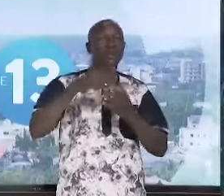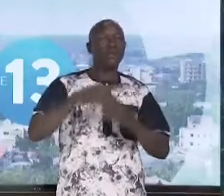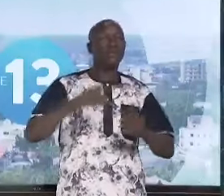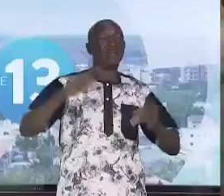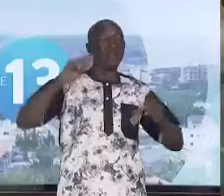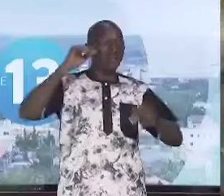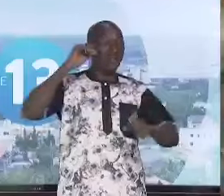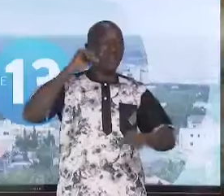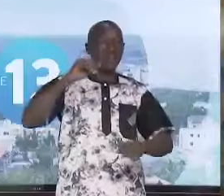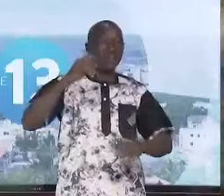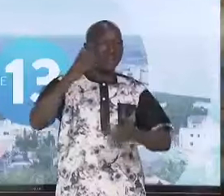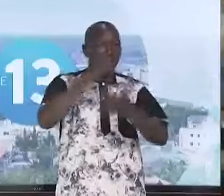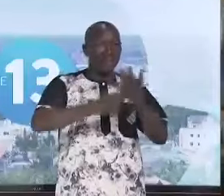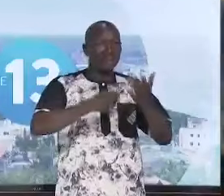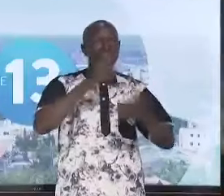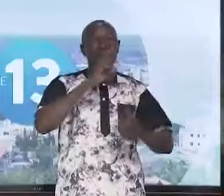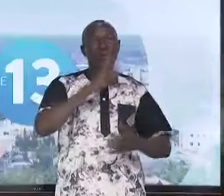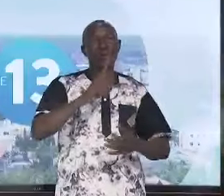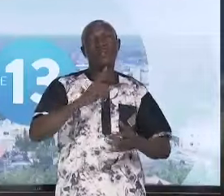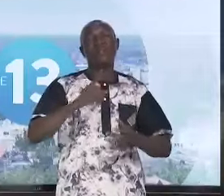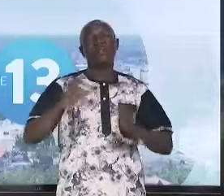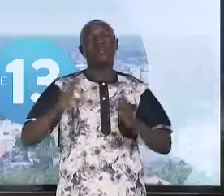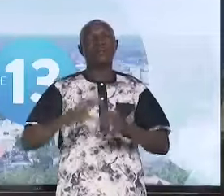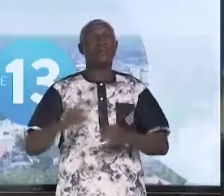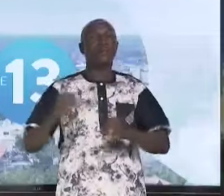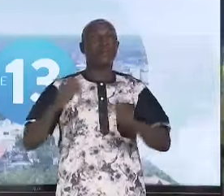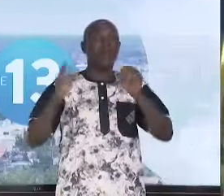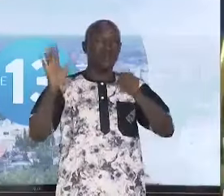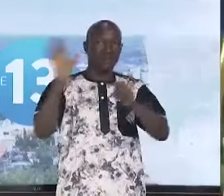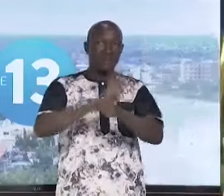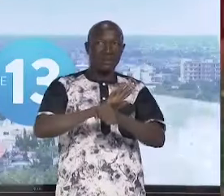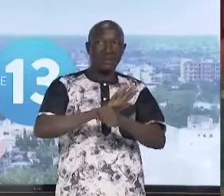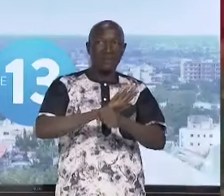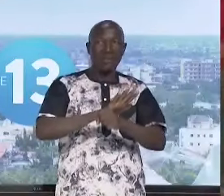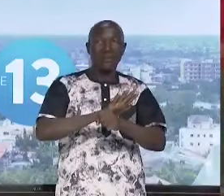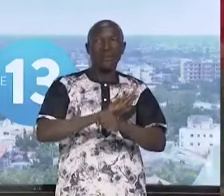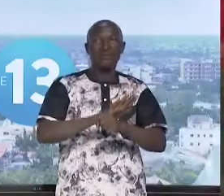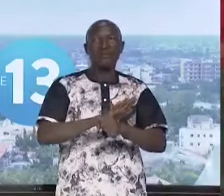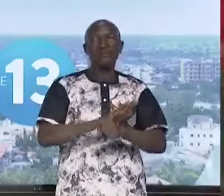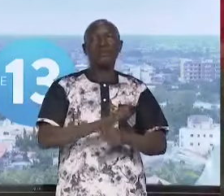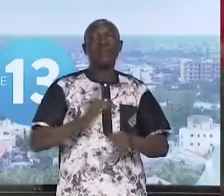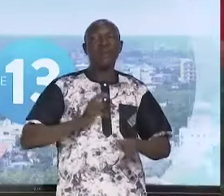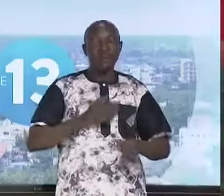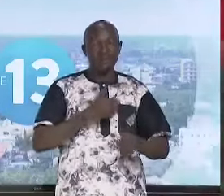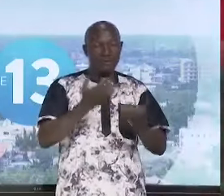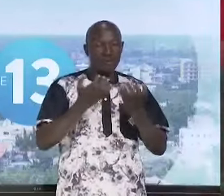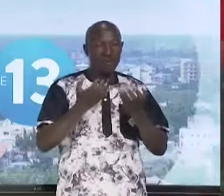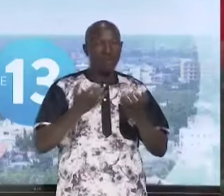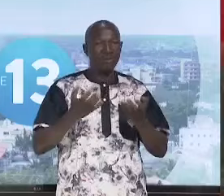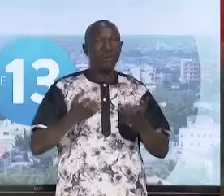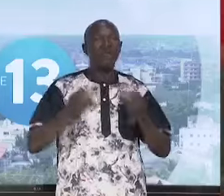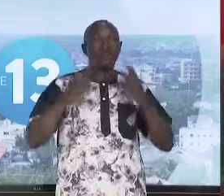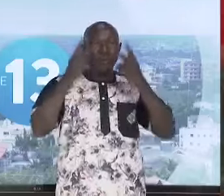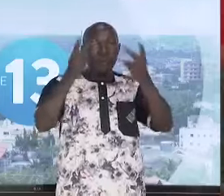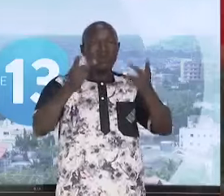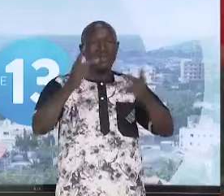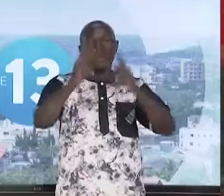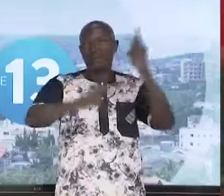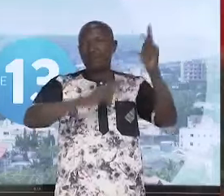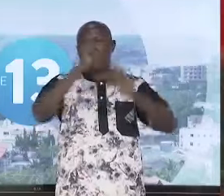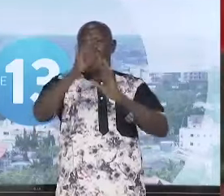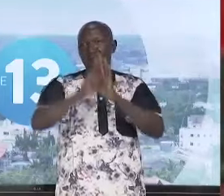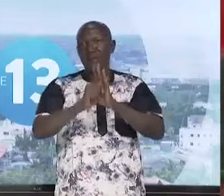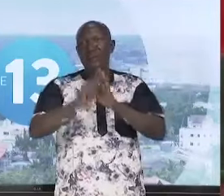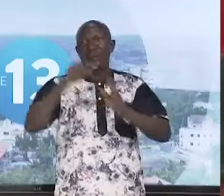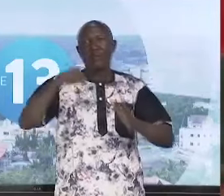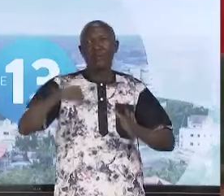cette édition qui entend tenir toutes ses promesses. Nous voulons proposer au public et aux yeux du monde pour